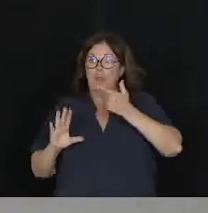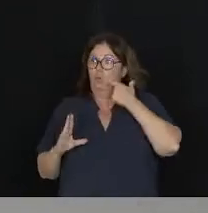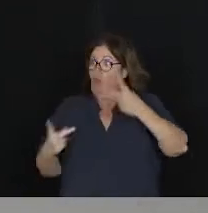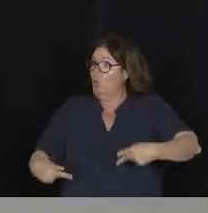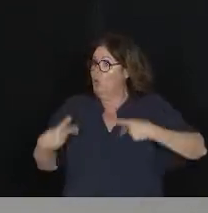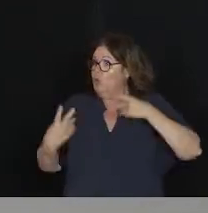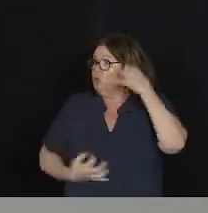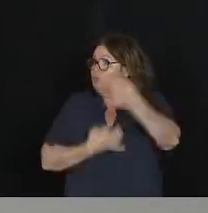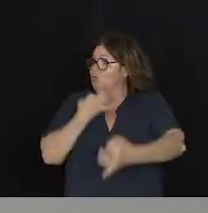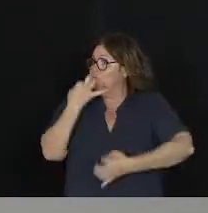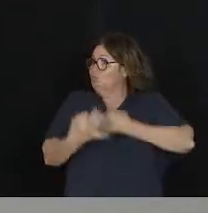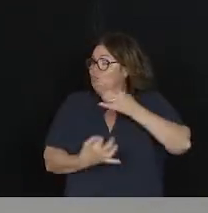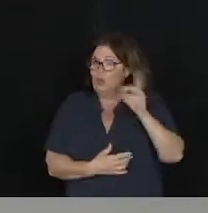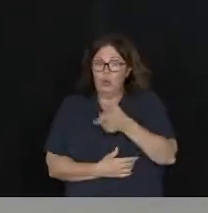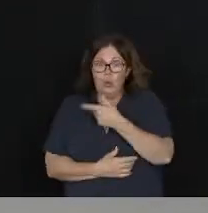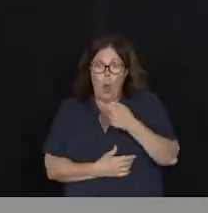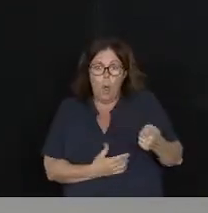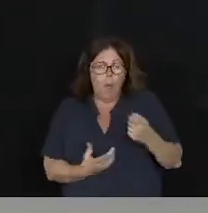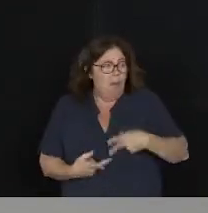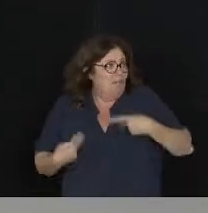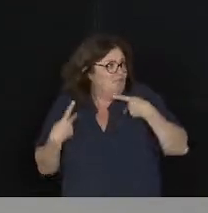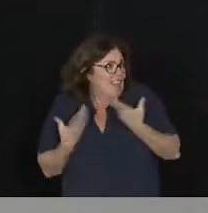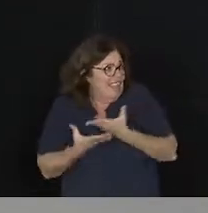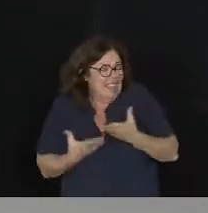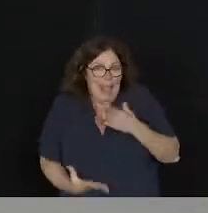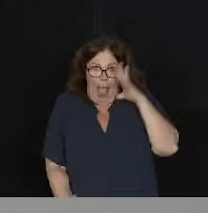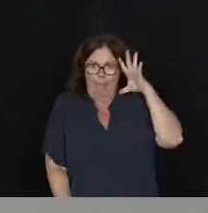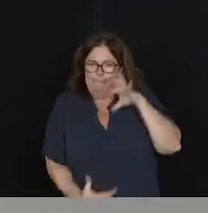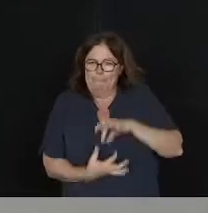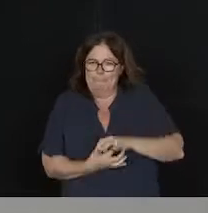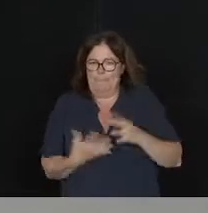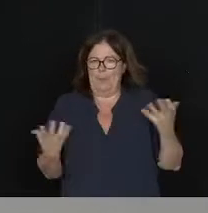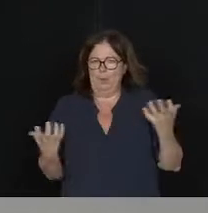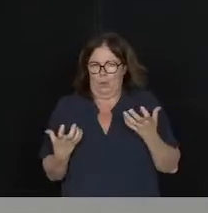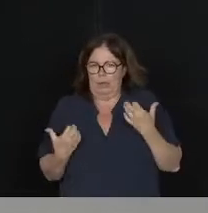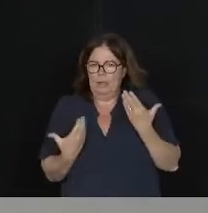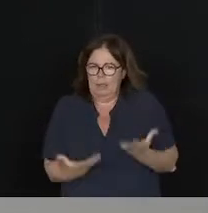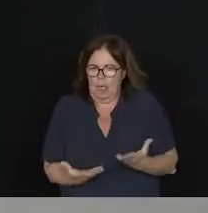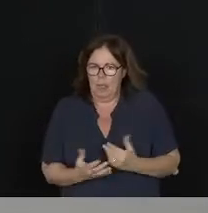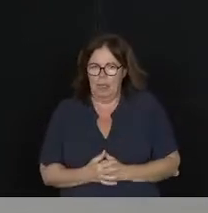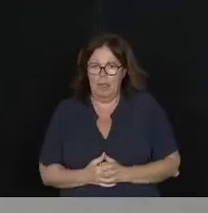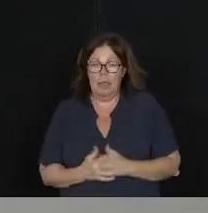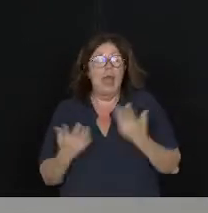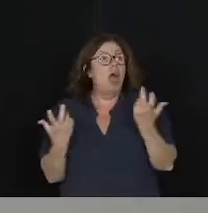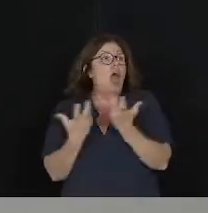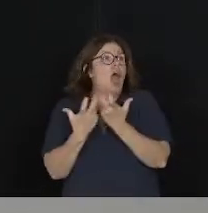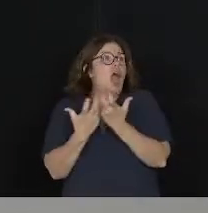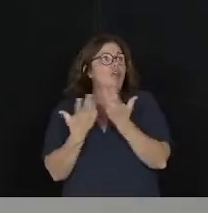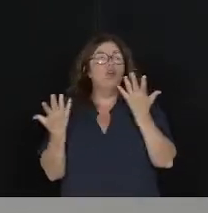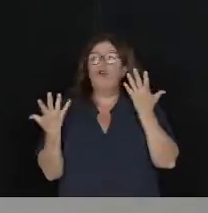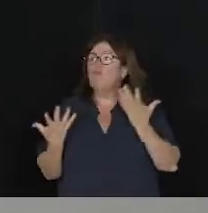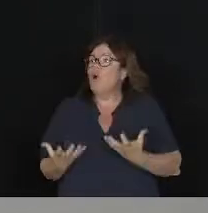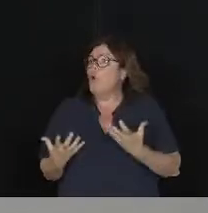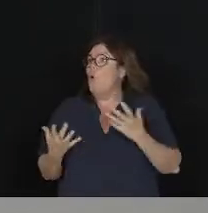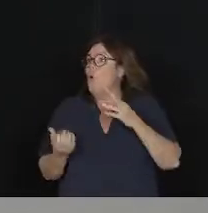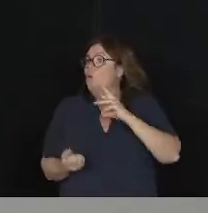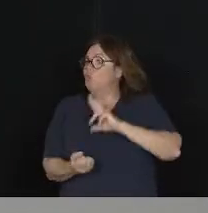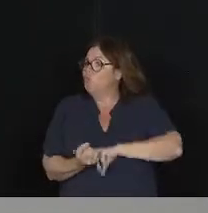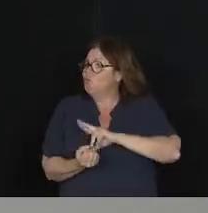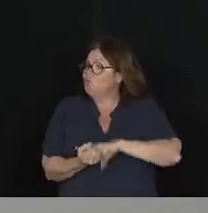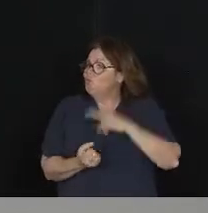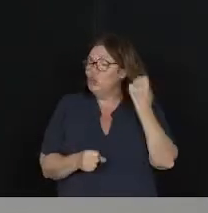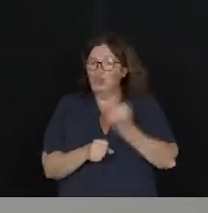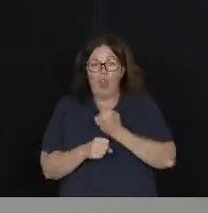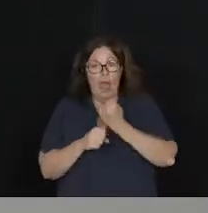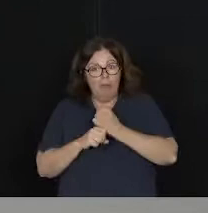ce désir, en fait, de renouer avec une vie simple se manifeste, par exemple, par le désir, le souhait de reprendre une vie rythmée par le